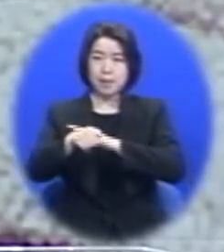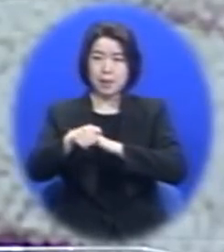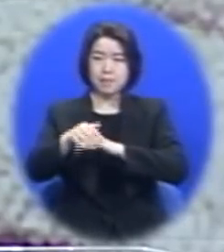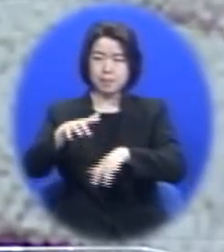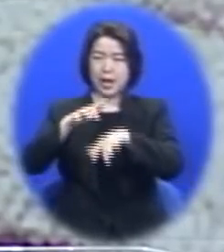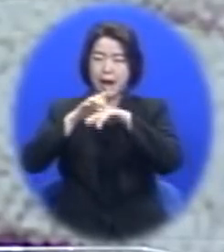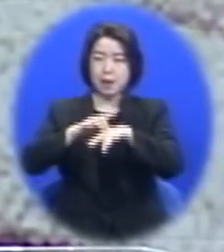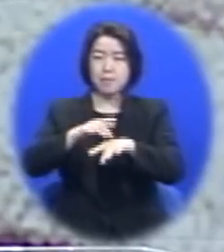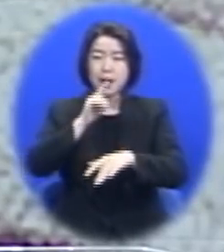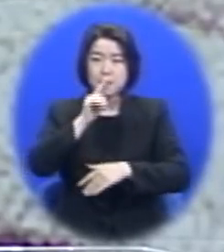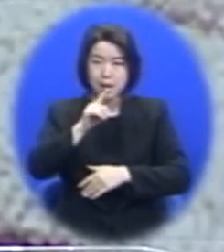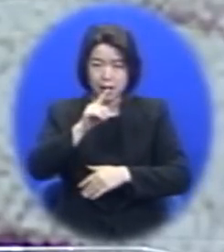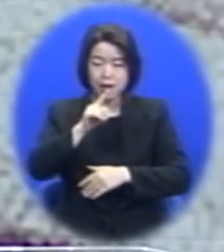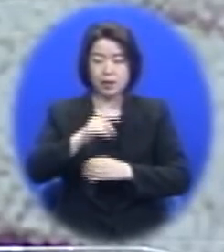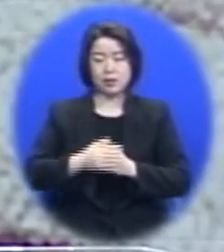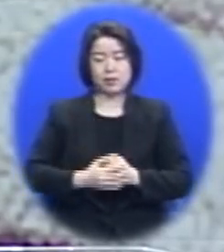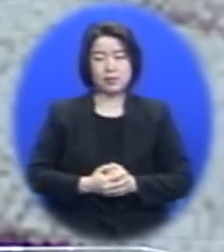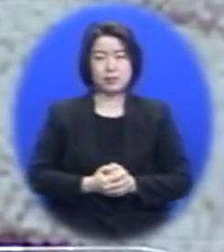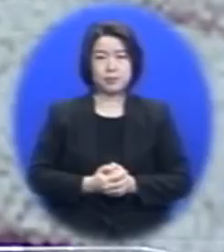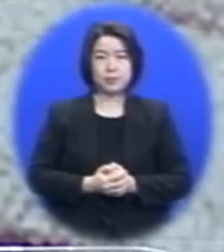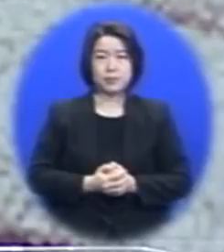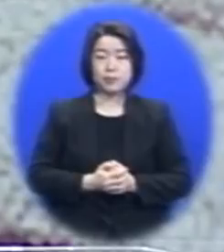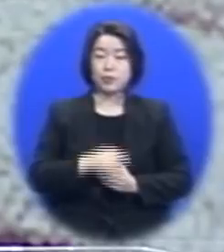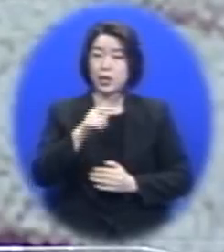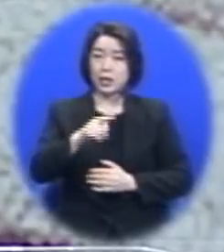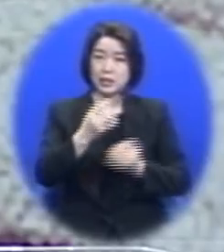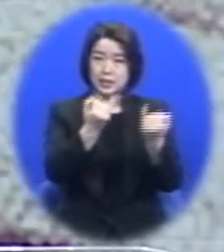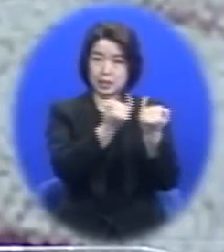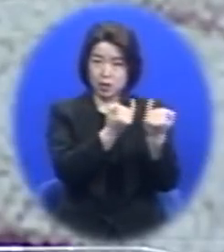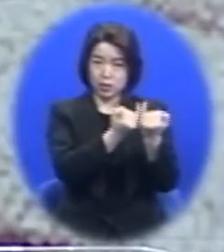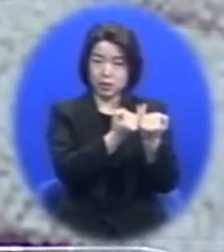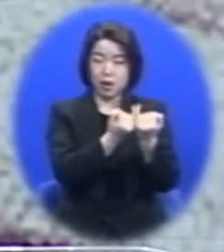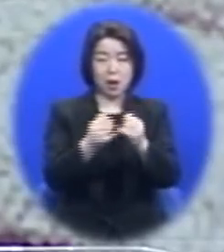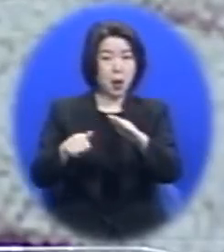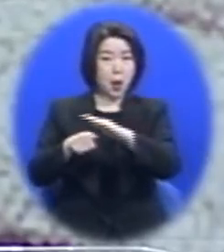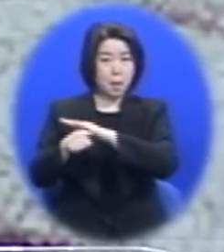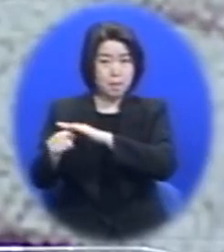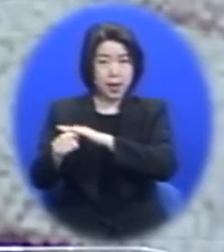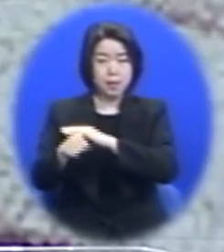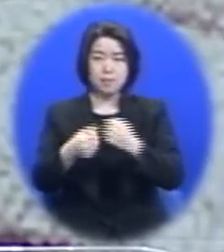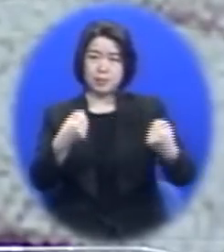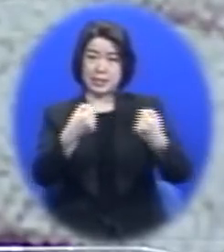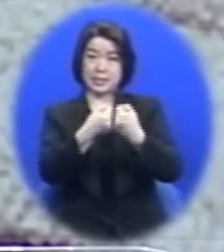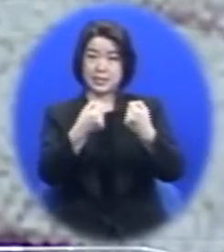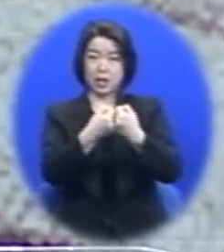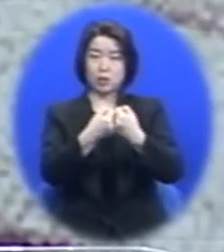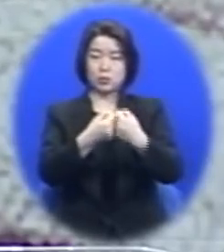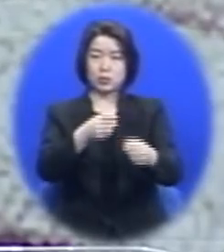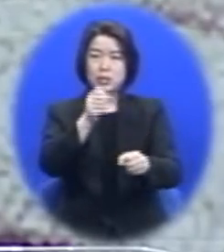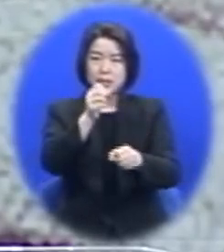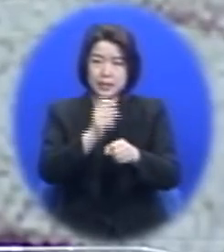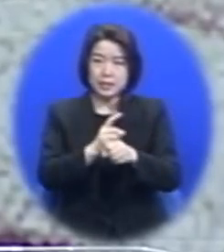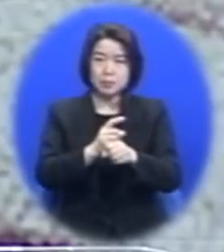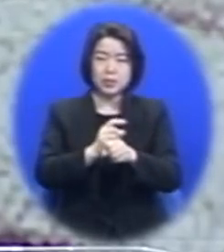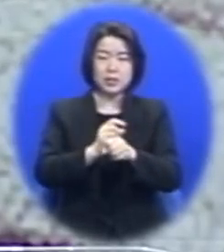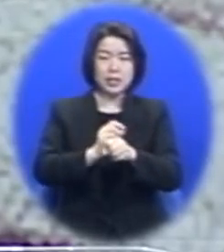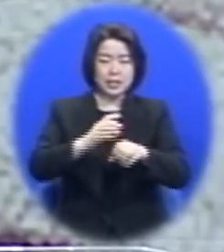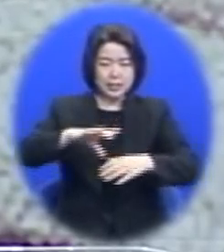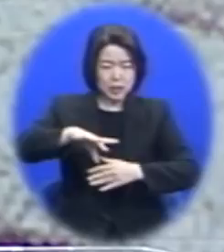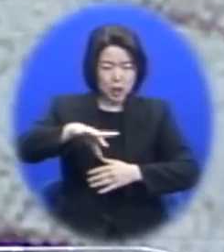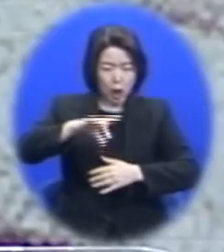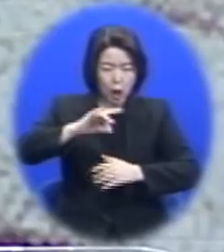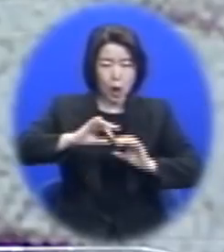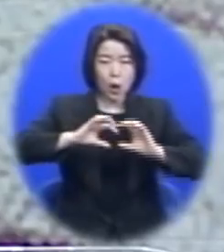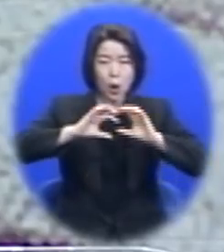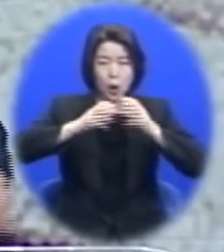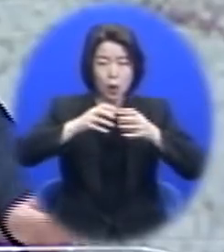말하는 사탄을 말합니다 이 여인과 뱀의 싸움 은 이미 창세기의 예언 되어져